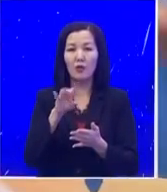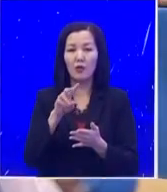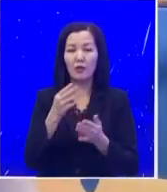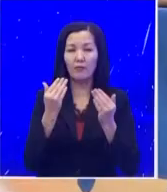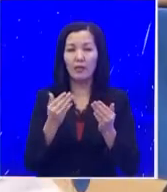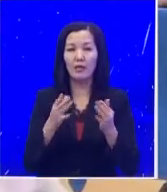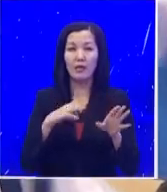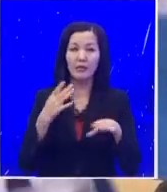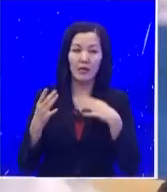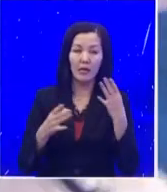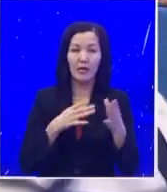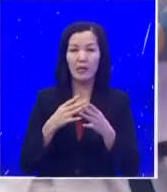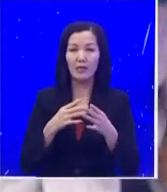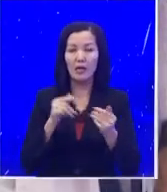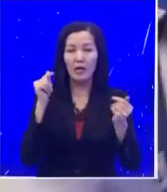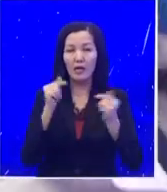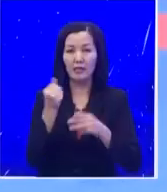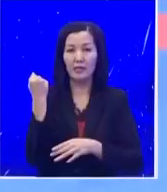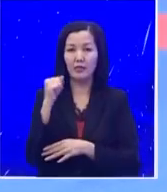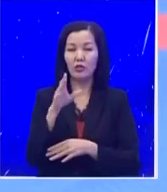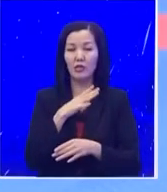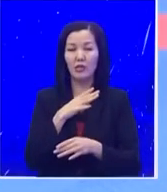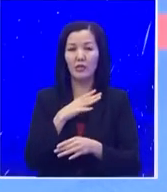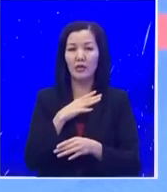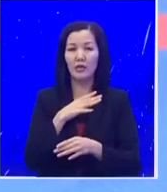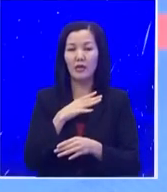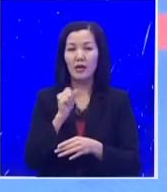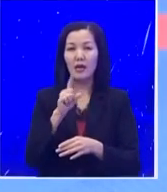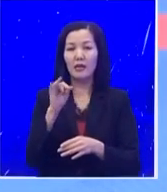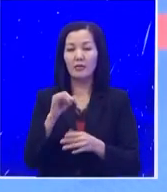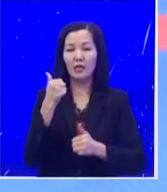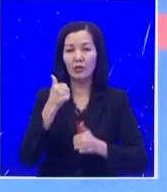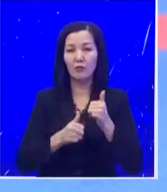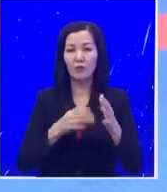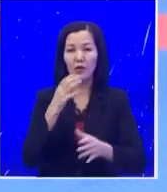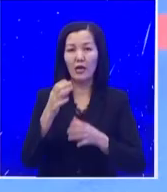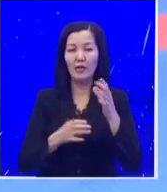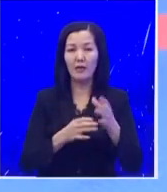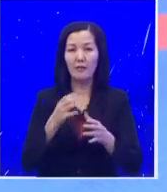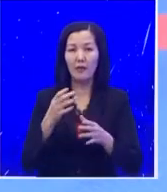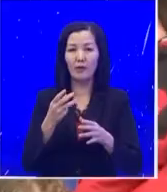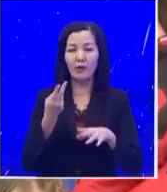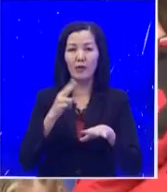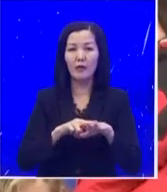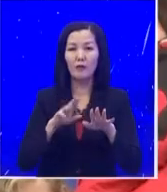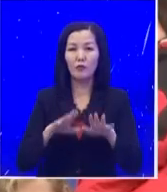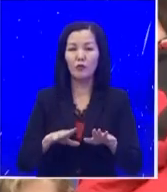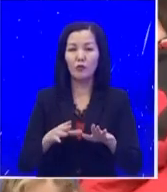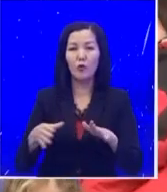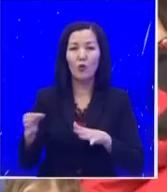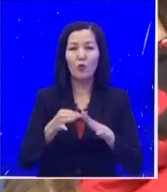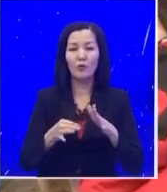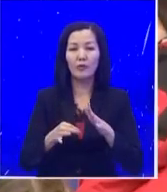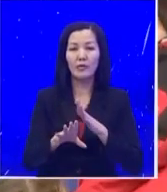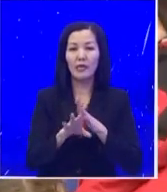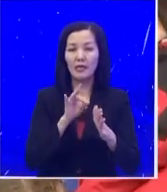бабында. Алғашқы қарсыласында айқын басымдылықпен жеңді. Азия чемпионы, әлем біріншілігінің күміс жүлдегері биыл облыстық іріктеуінен іркілмей